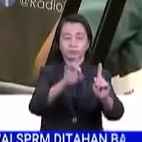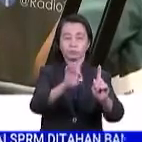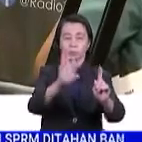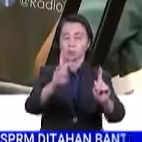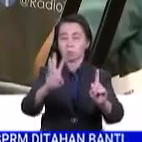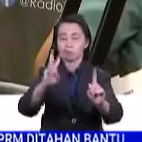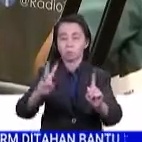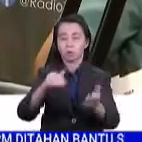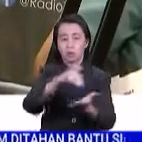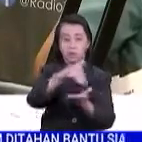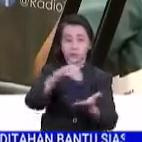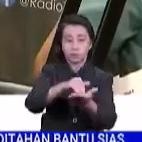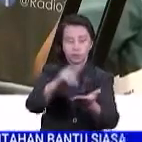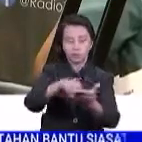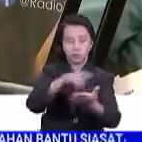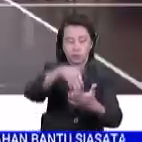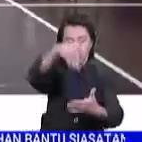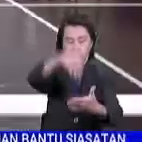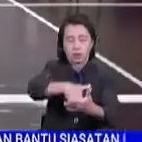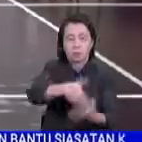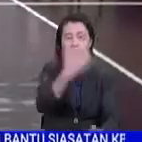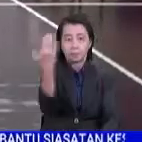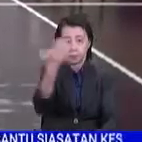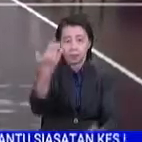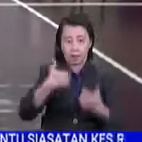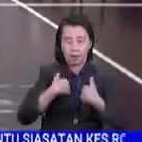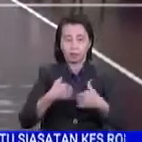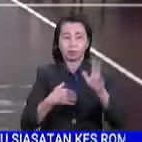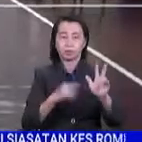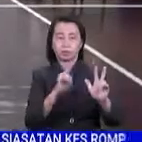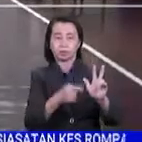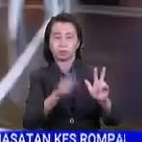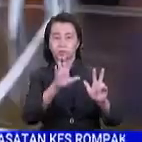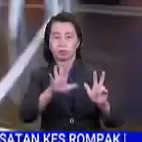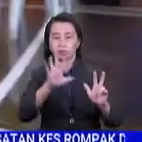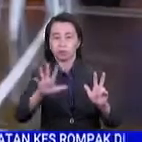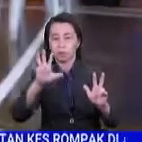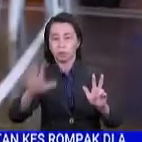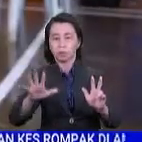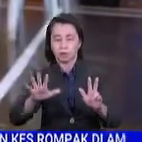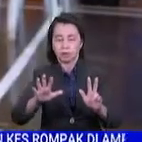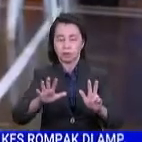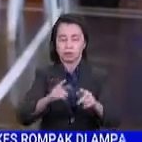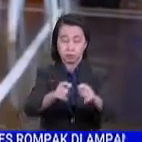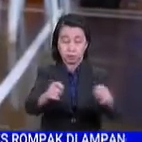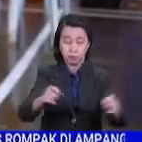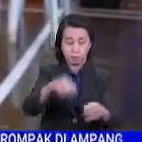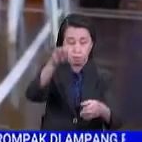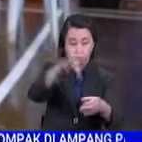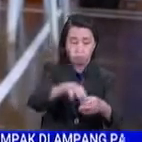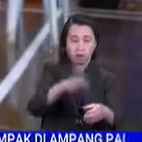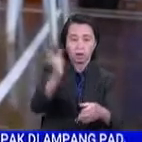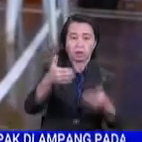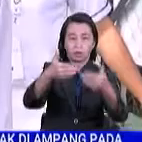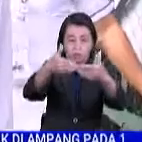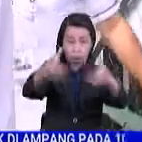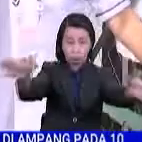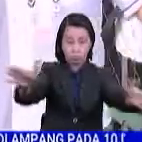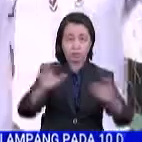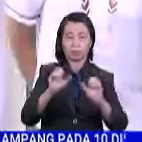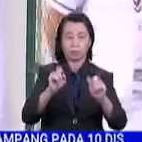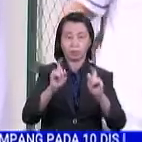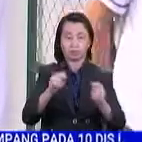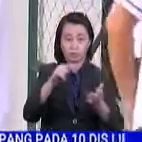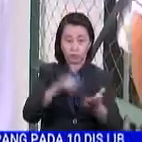1866 pusat mengunci biasa yang mempunyai 3555 saluran akan dibuka Sabtu ini